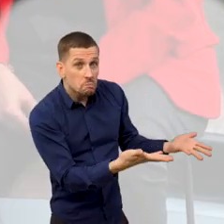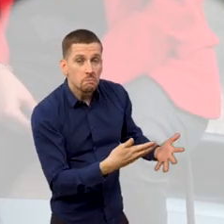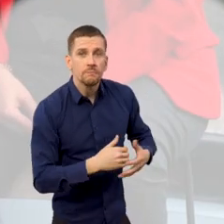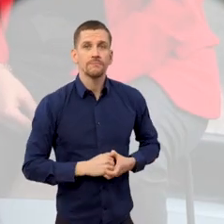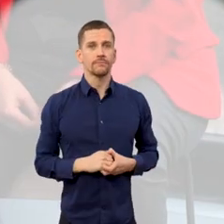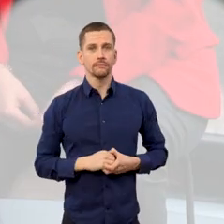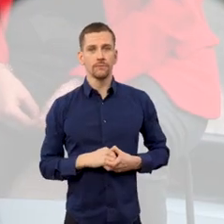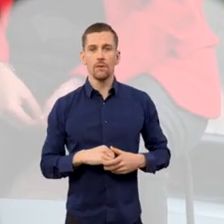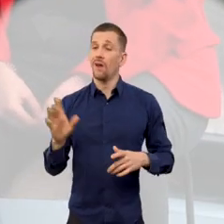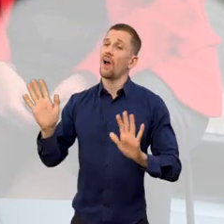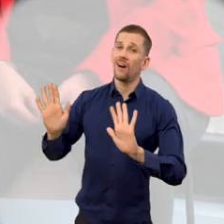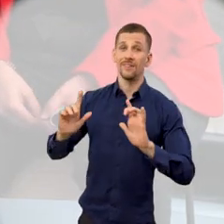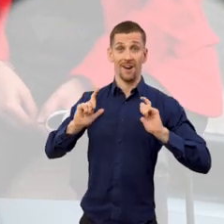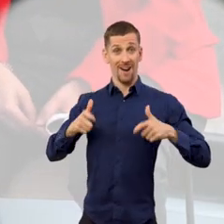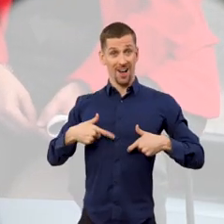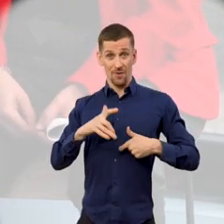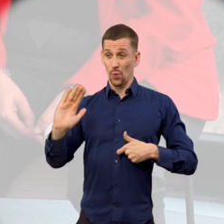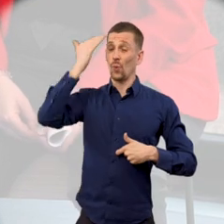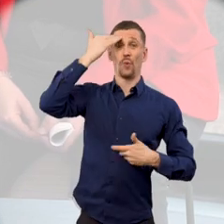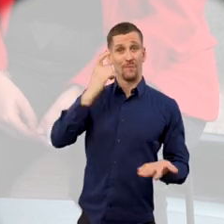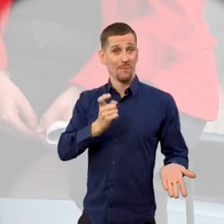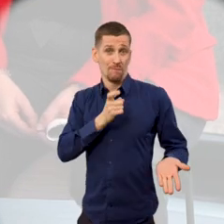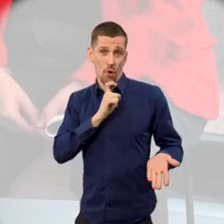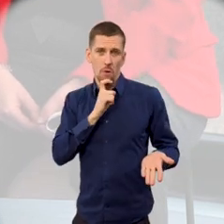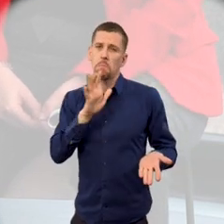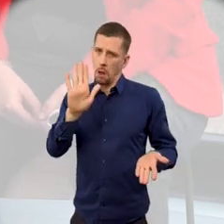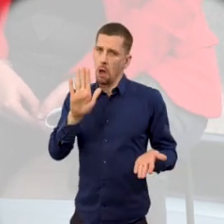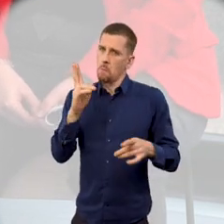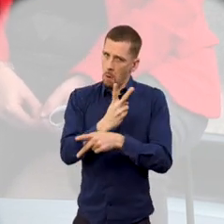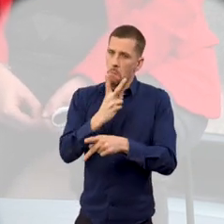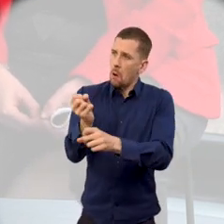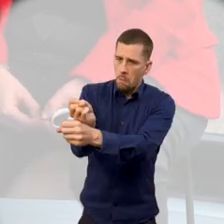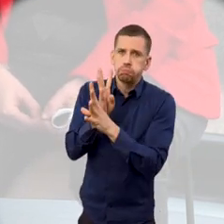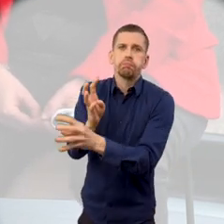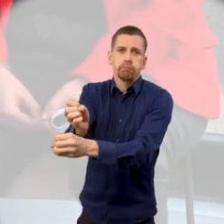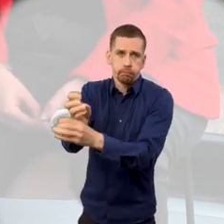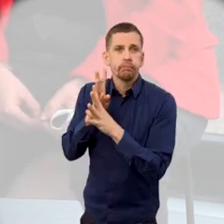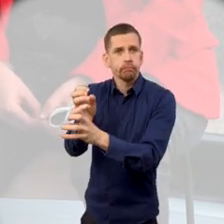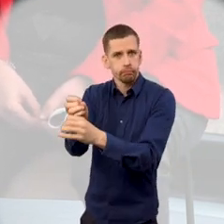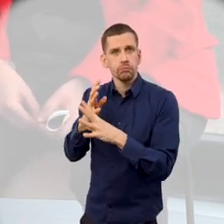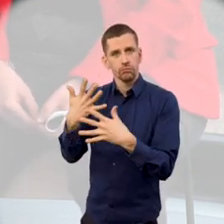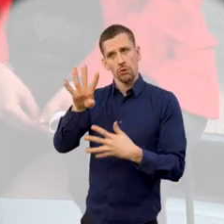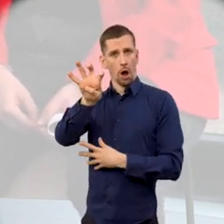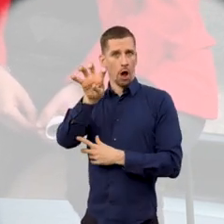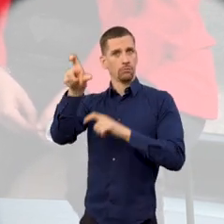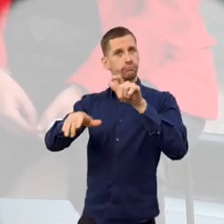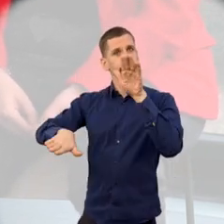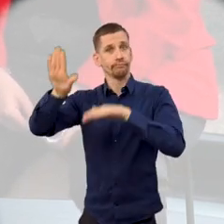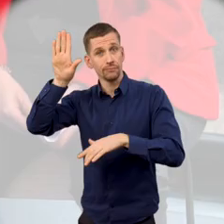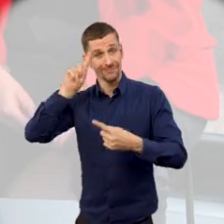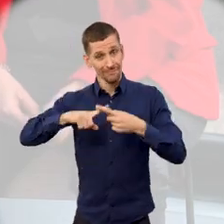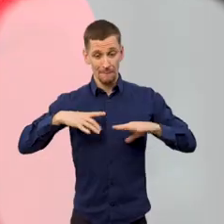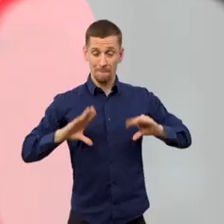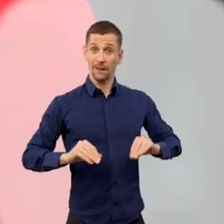pouvoir... Alors, c'est une école qui n'est pas encore très connue, ouais. Mais on a quand même... en gros, on arrive sur une quarantaine de jeunes qui postulent chez nous. Le